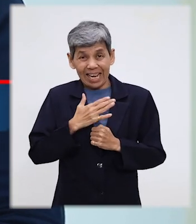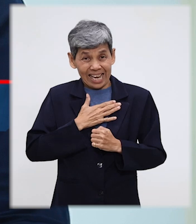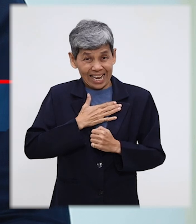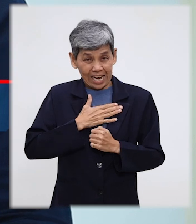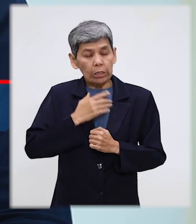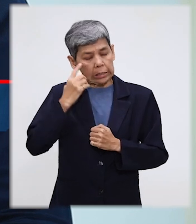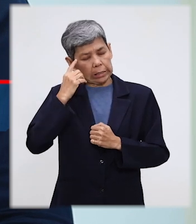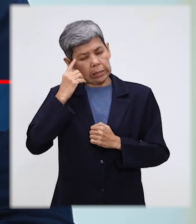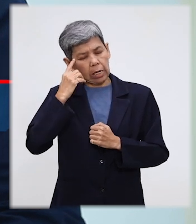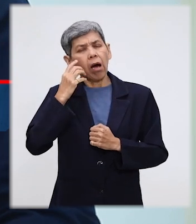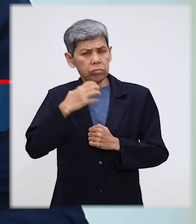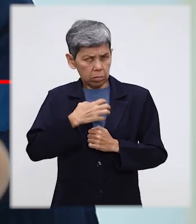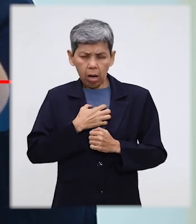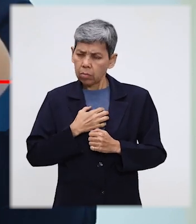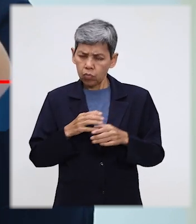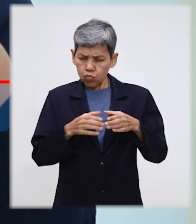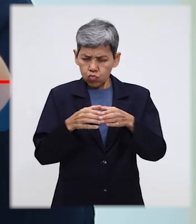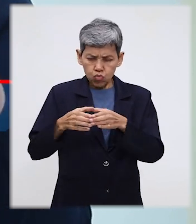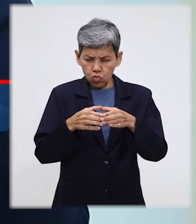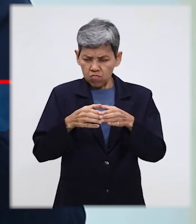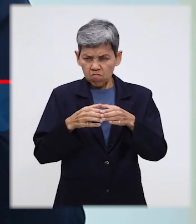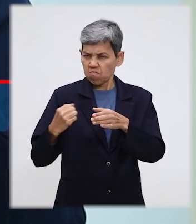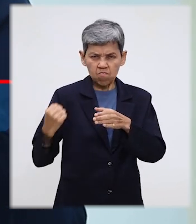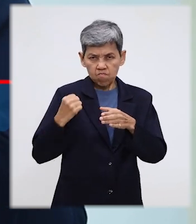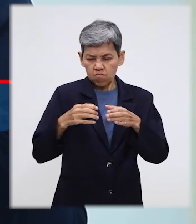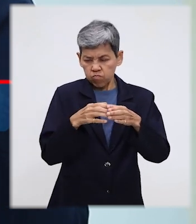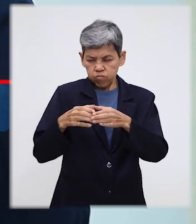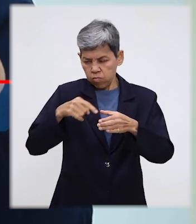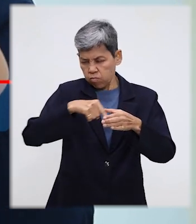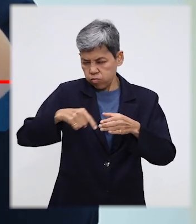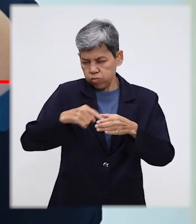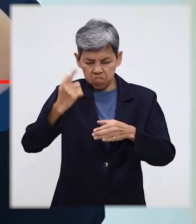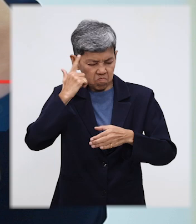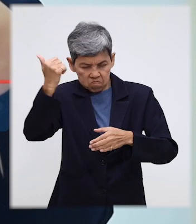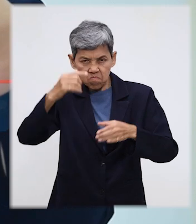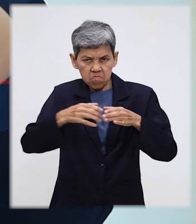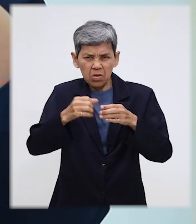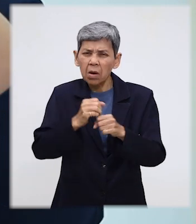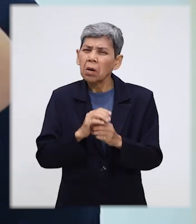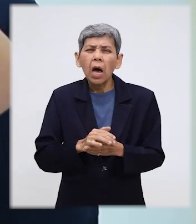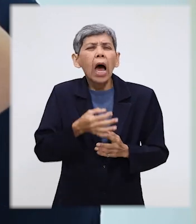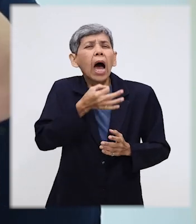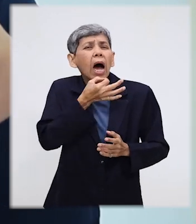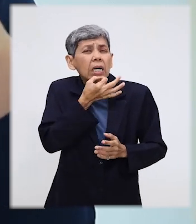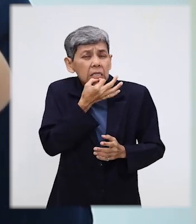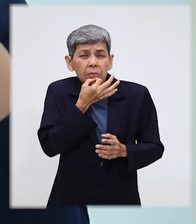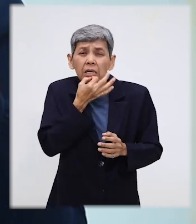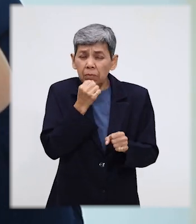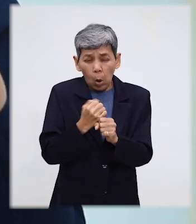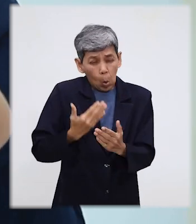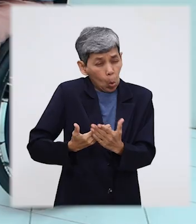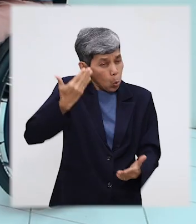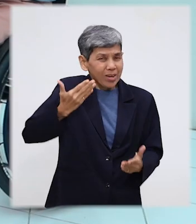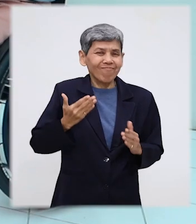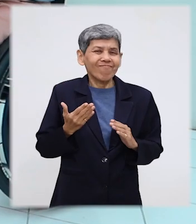ะก็คืออยากให้เขาเป็นกลุ่มที่เข้มแข็งเนาะแล้วก็มันอาจจะไม่ใช่เป็นอาชีพที่ทำออกมาแล้วแบบว่าร